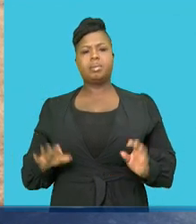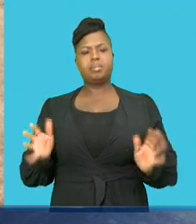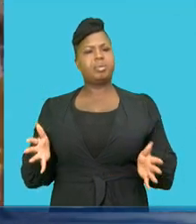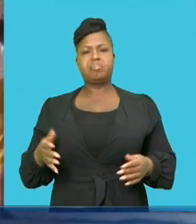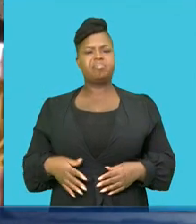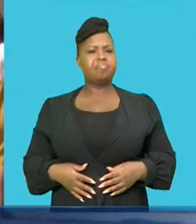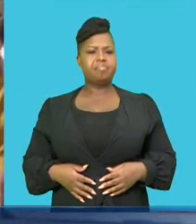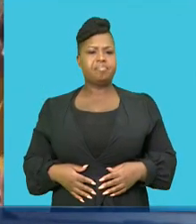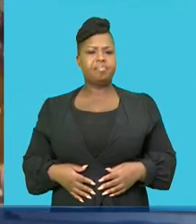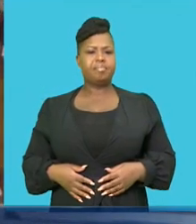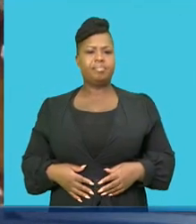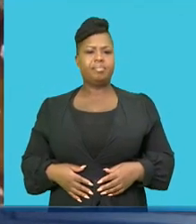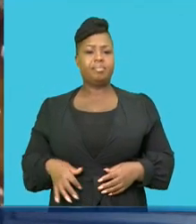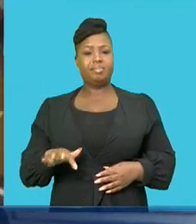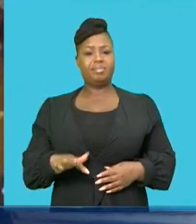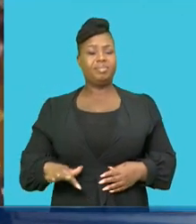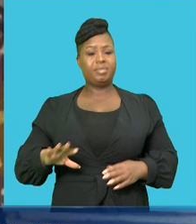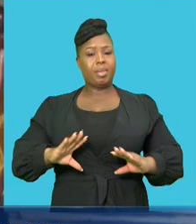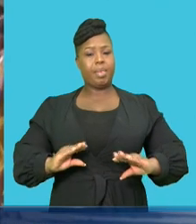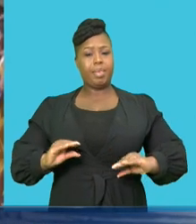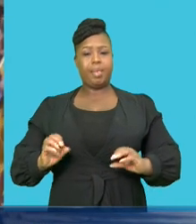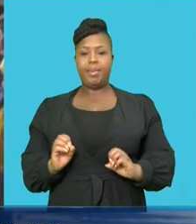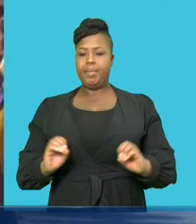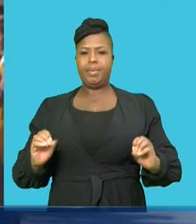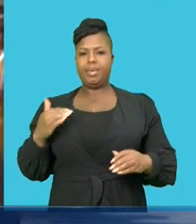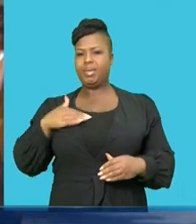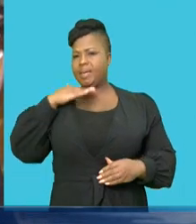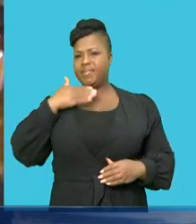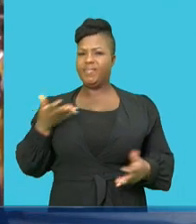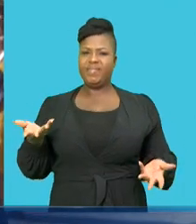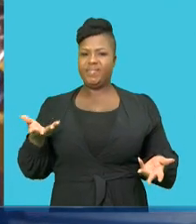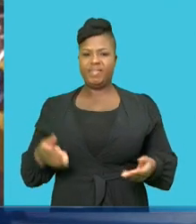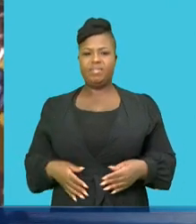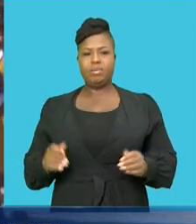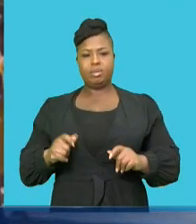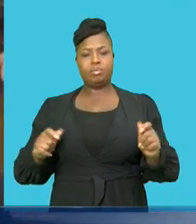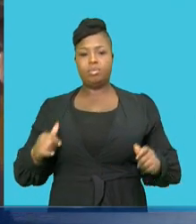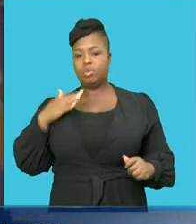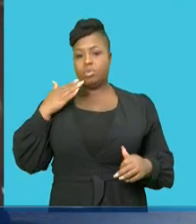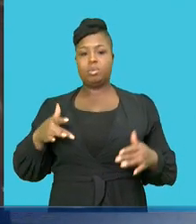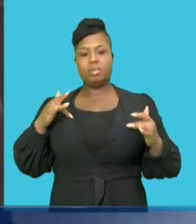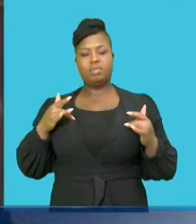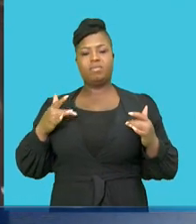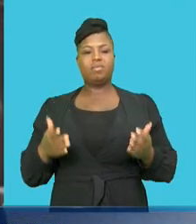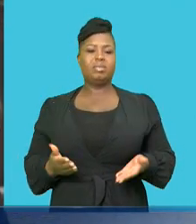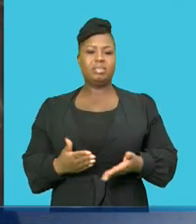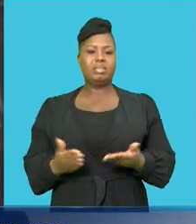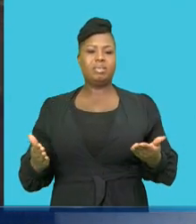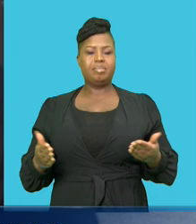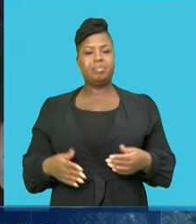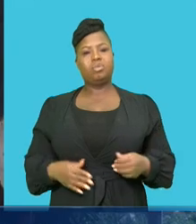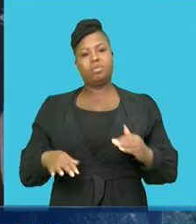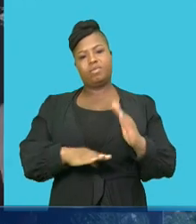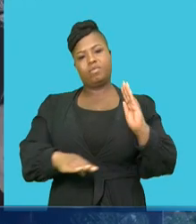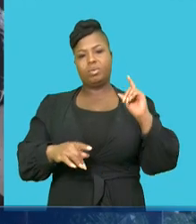ngekho. Ney'ndawo zokulala iy'ponje azikho enough for abantu neabantu bayacuphisana lapha nalapha abanye bagcine belala